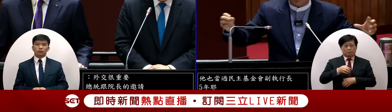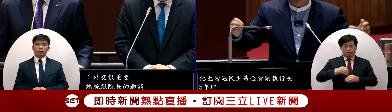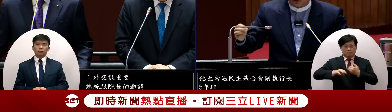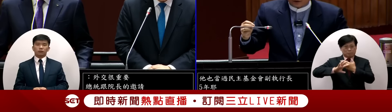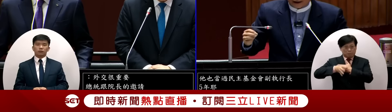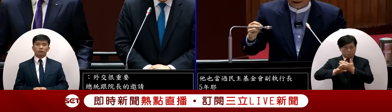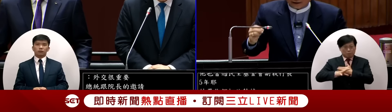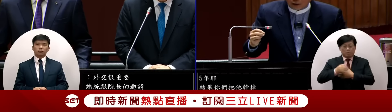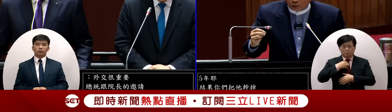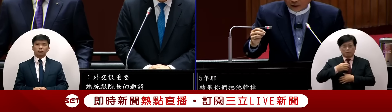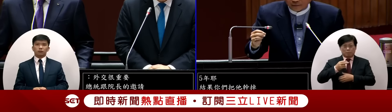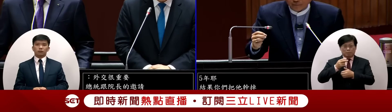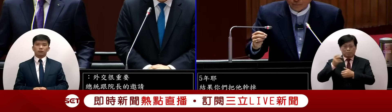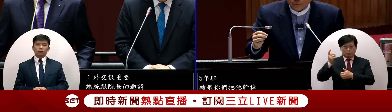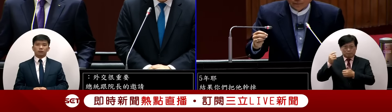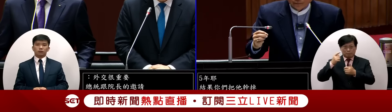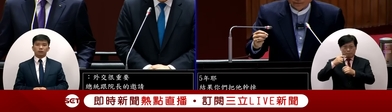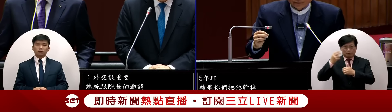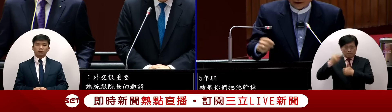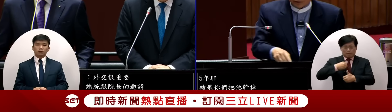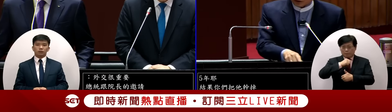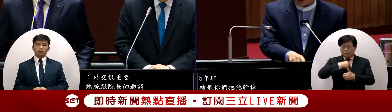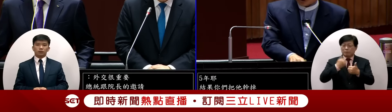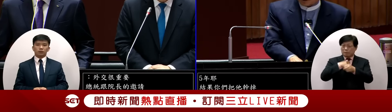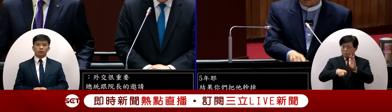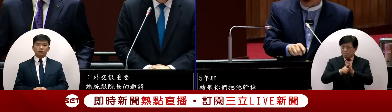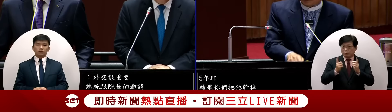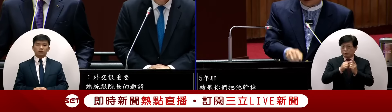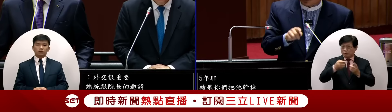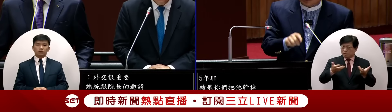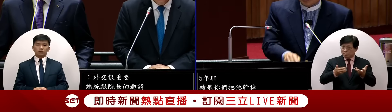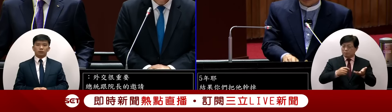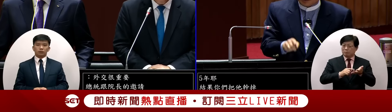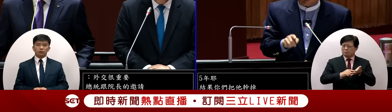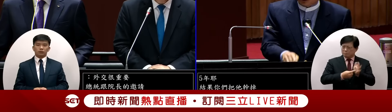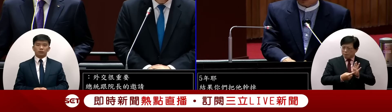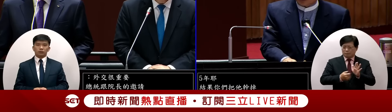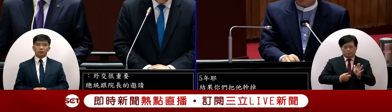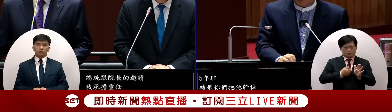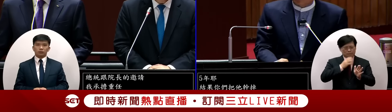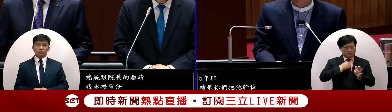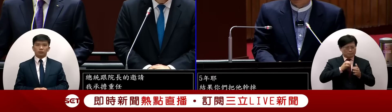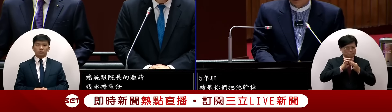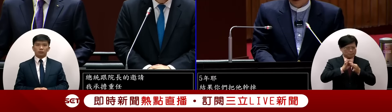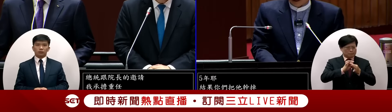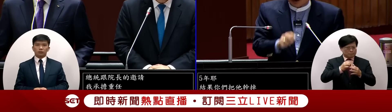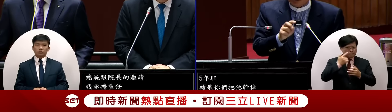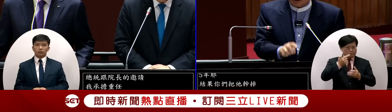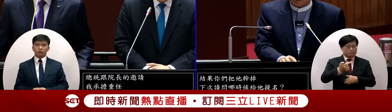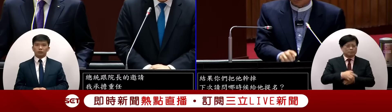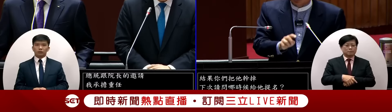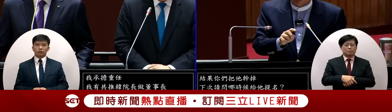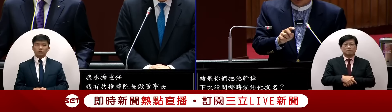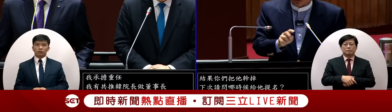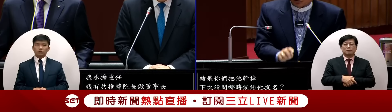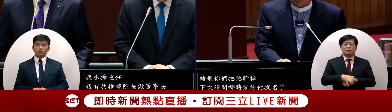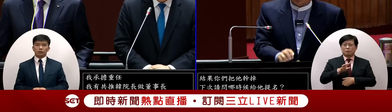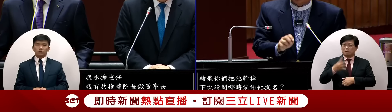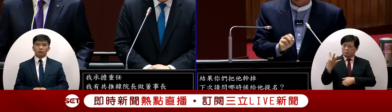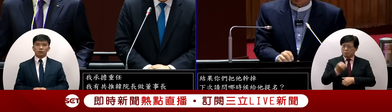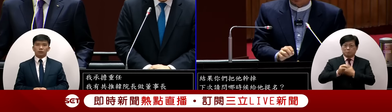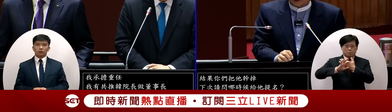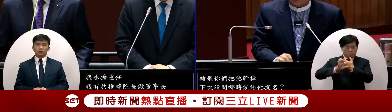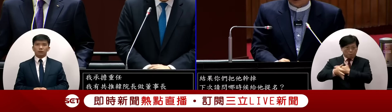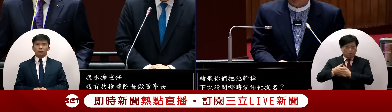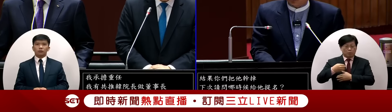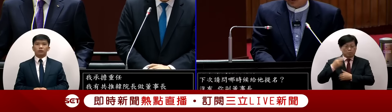外的驻台单位，他们对这事情表达严重的关切哦。好几个国外